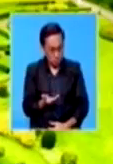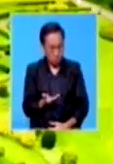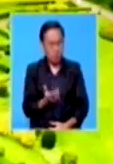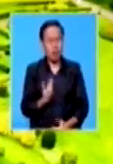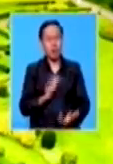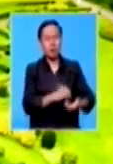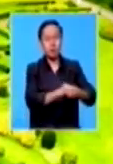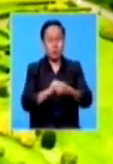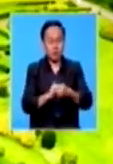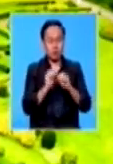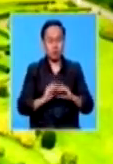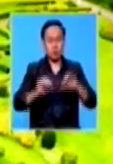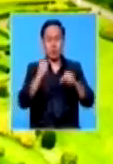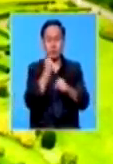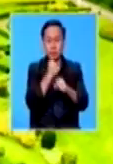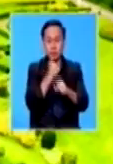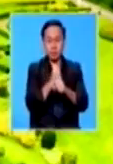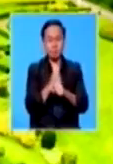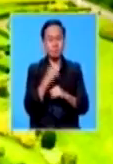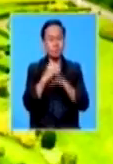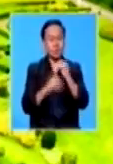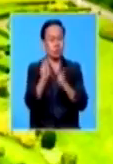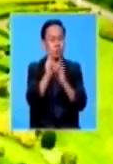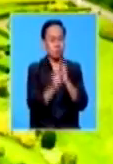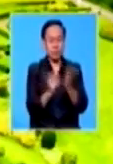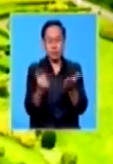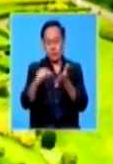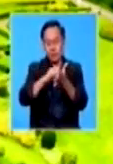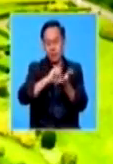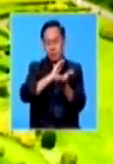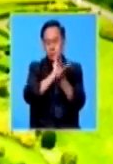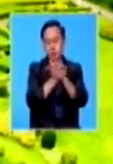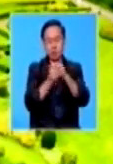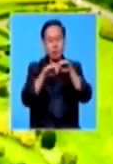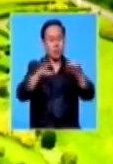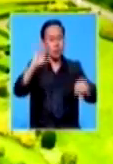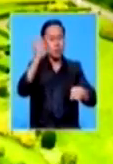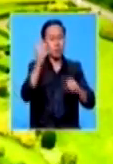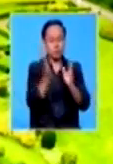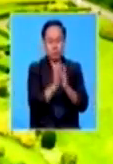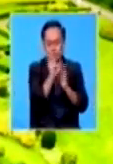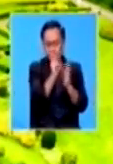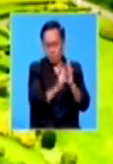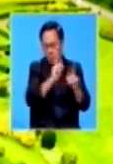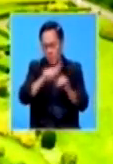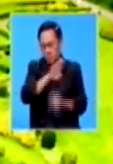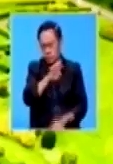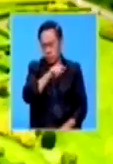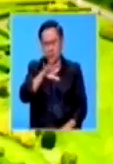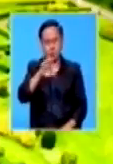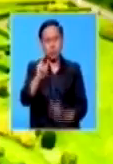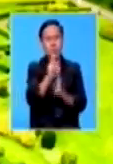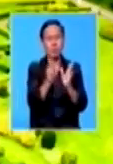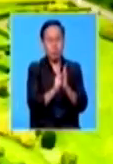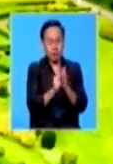ให้ความมือนะครับรัฐบาลกำลังจัดทําแล้วก็มาเข้าใช้กฎหมายที่ทันสมัยเป็นสากลหลายอย่างนะครับ 4-500 กฎหมายเนี่ยครึ่